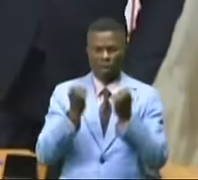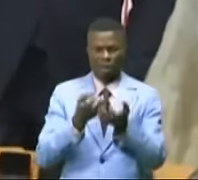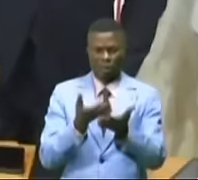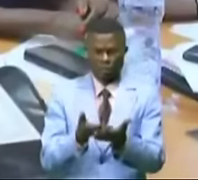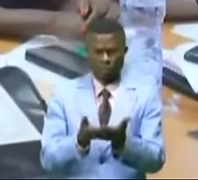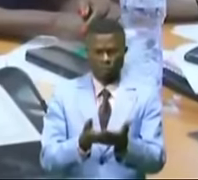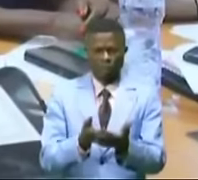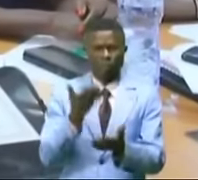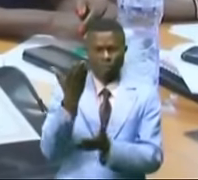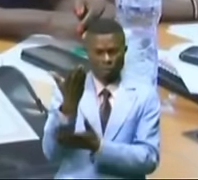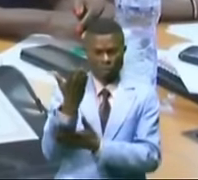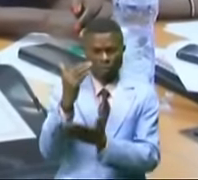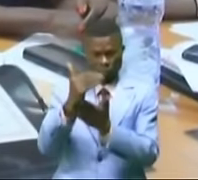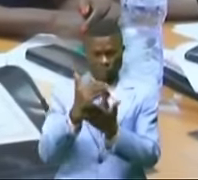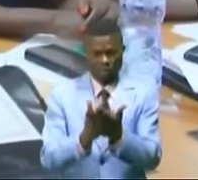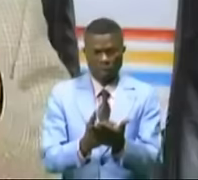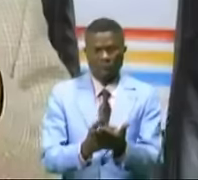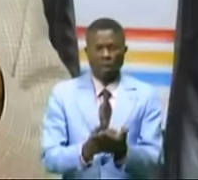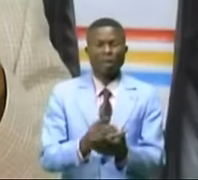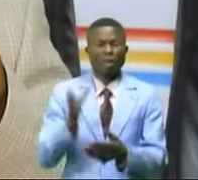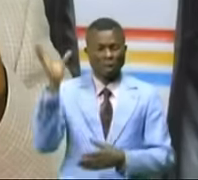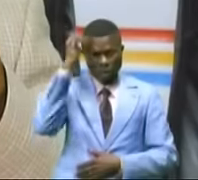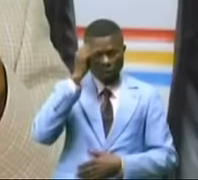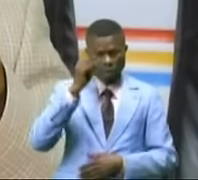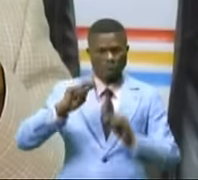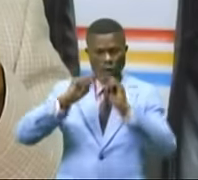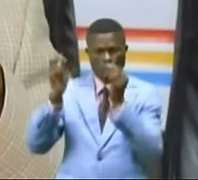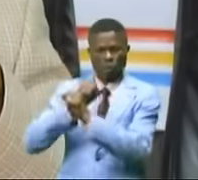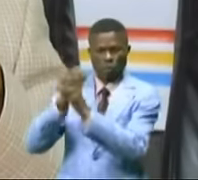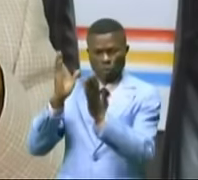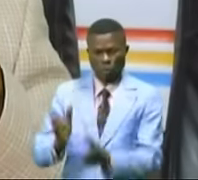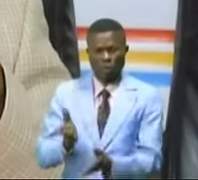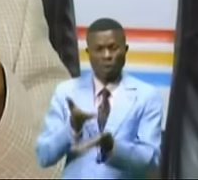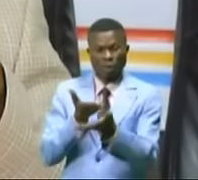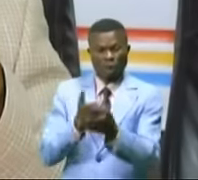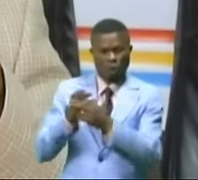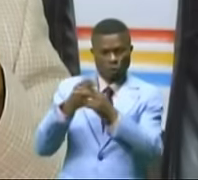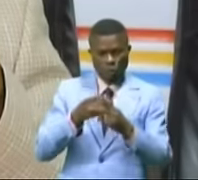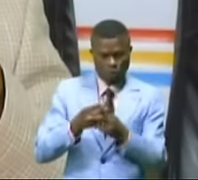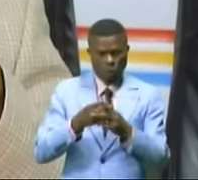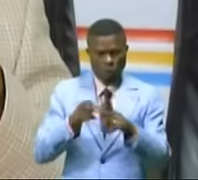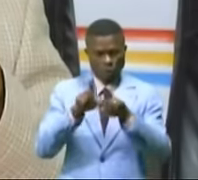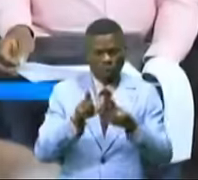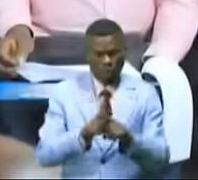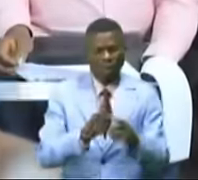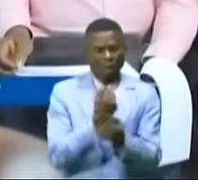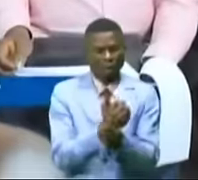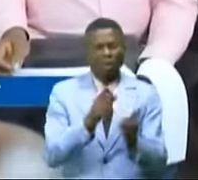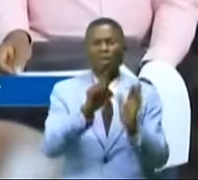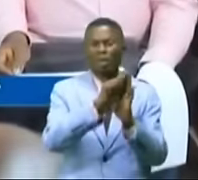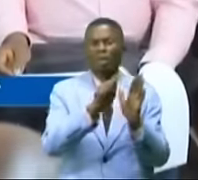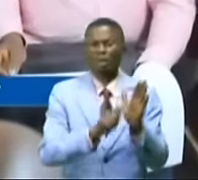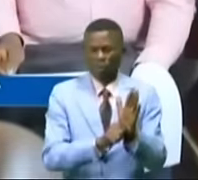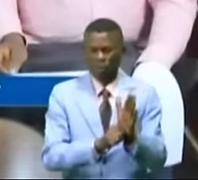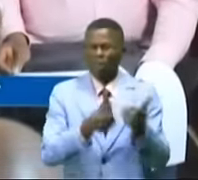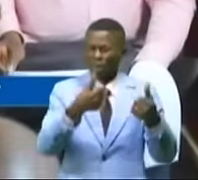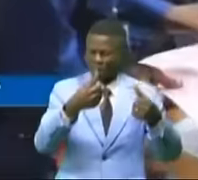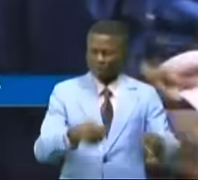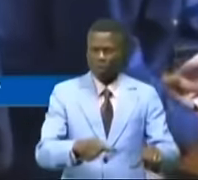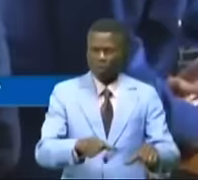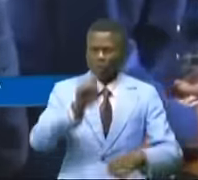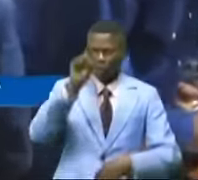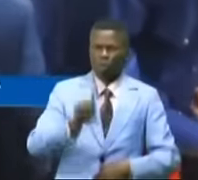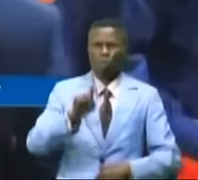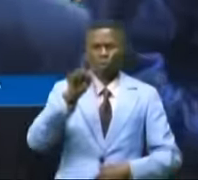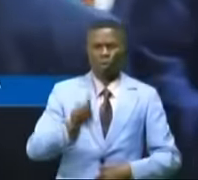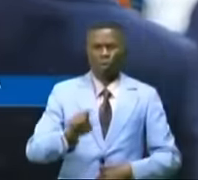Dans les recommandations, il a été noté que le banc syndical doit servir de garde-fou et que le respect des textes demeure une